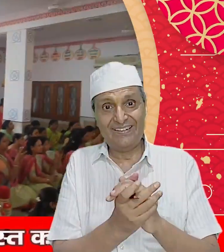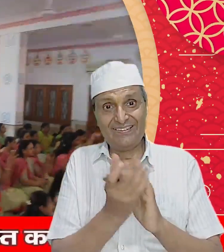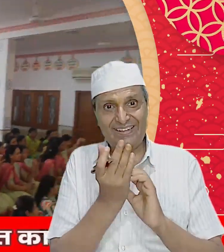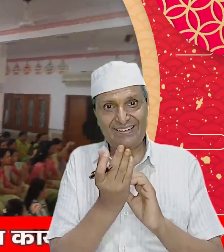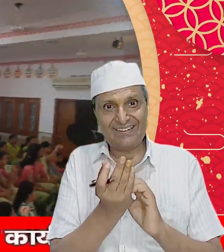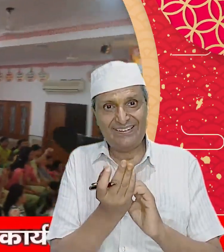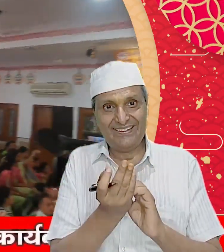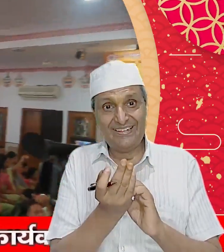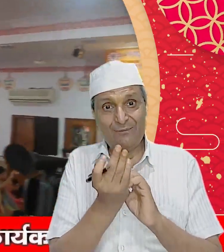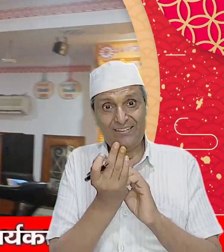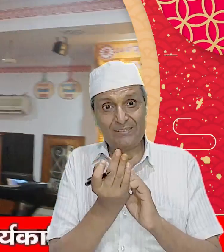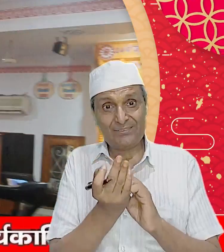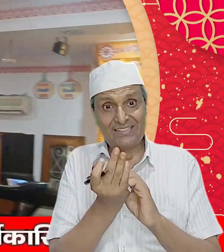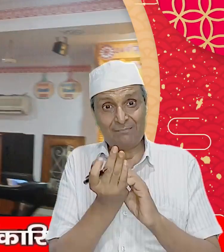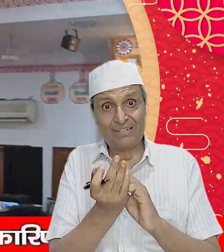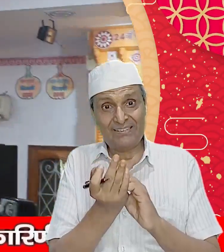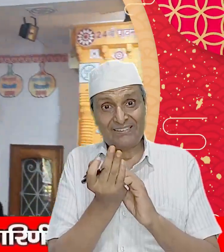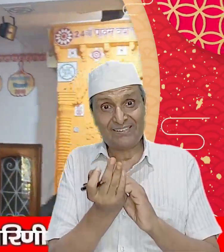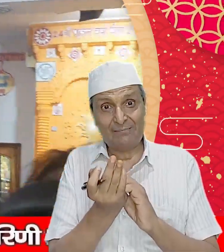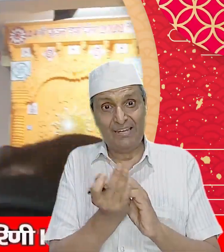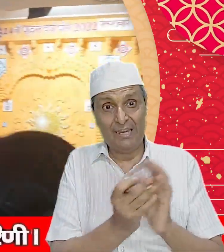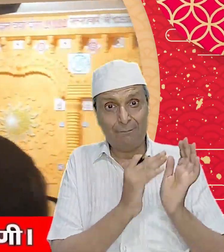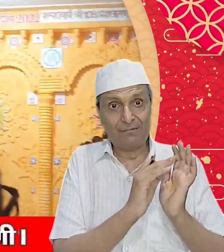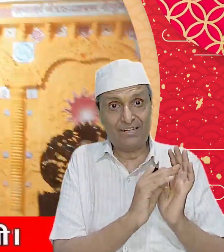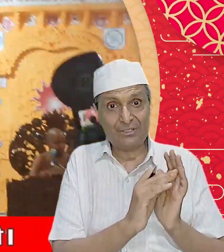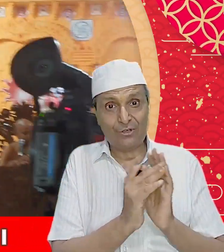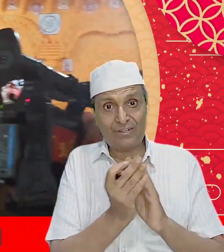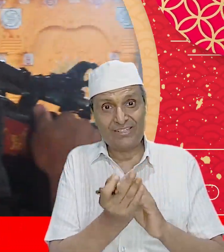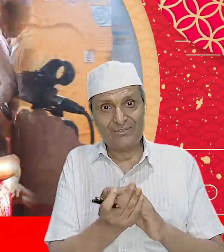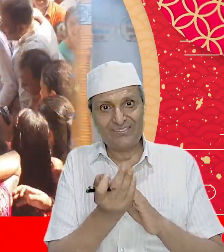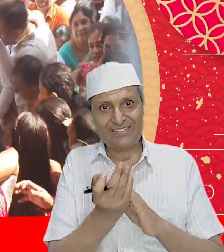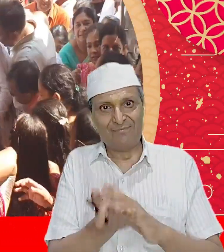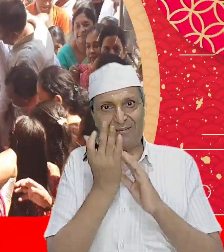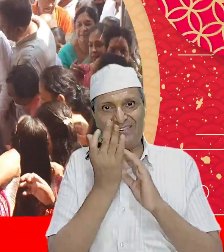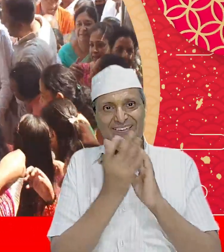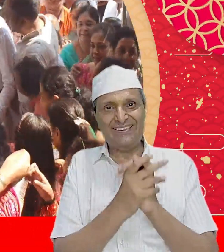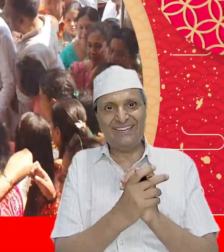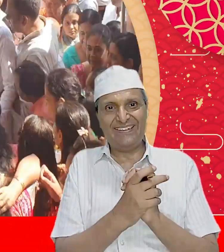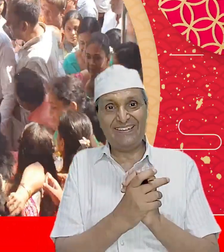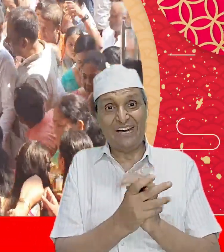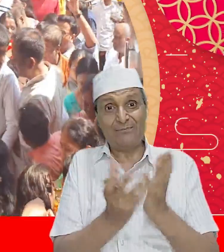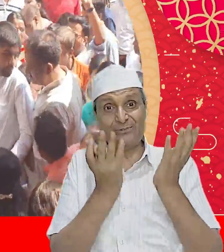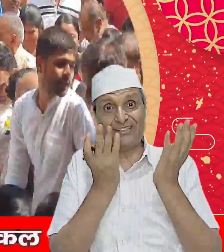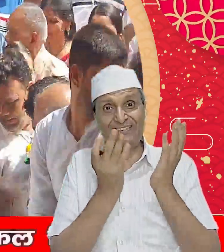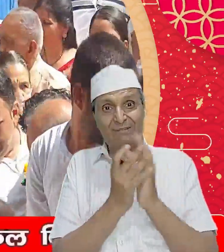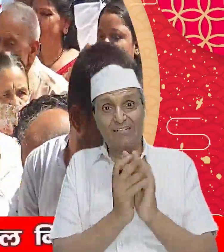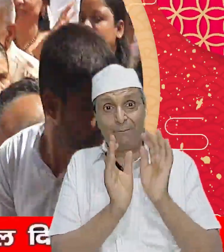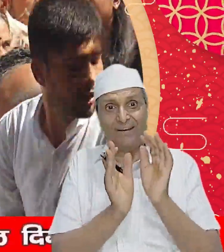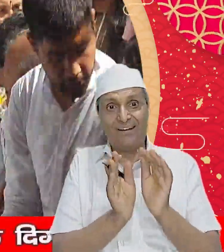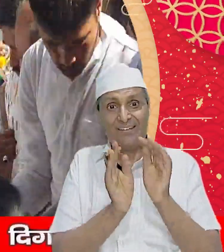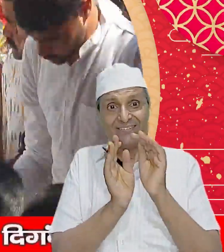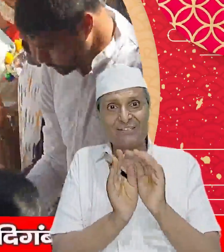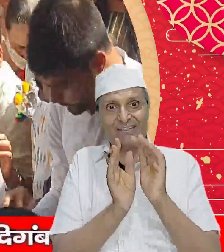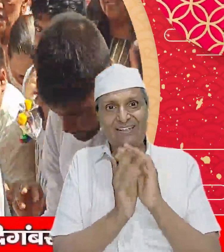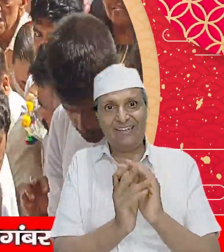है? ध्यान रखिए, वह सबसे ज्यादा भक्ति श्रद्धा हमें प्रवेश और वर्षा योग स्थापना में दिखती है। आप सोचेंगे ऐसी बात,